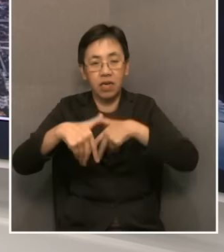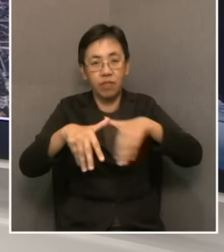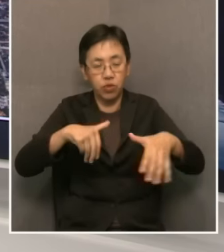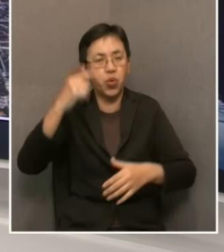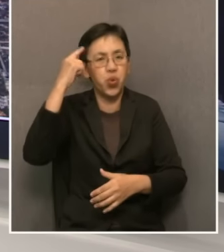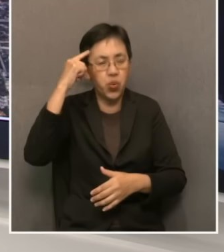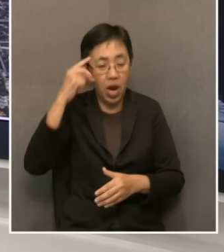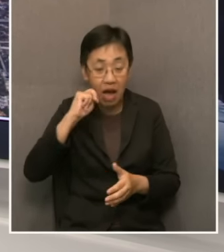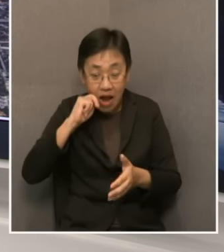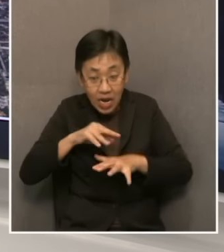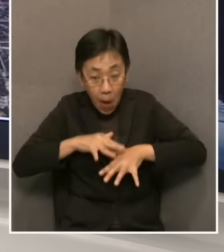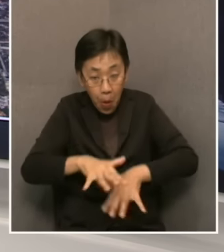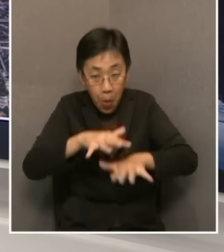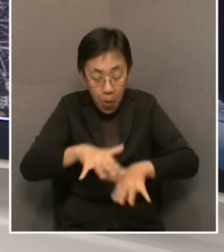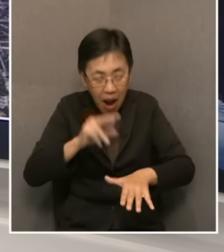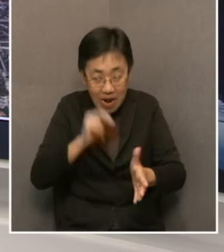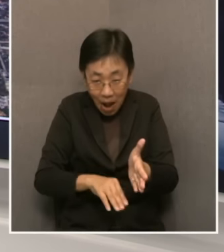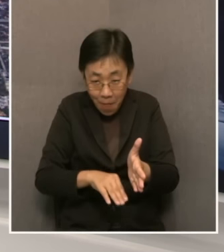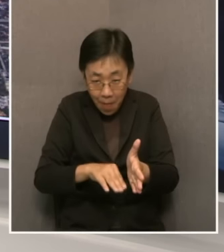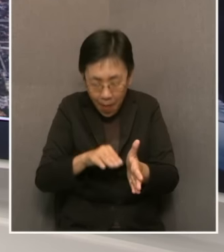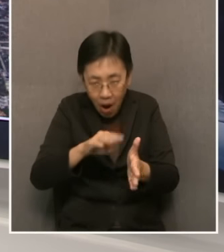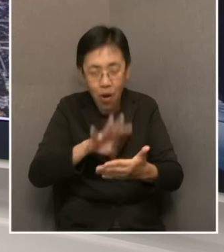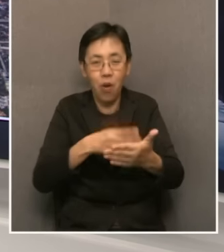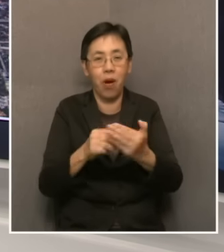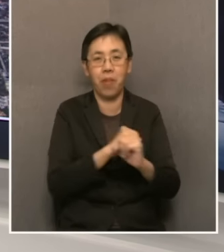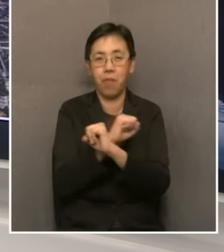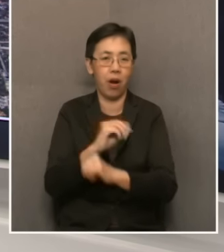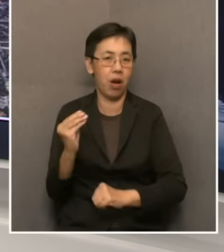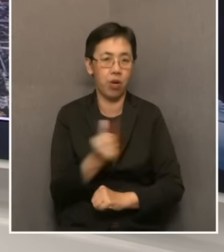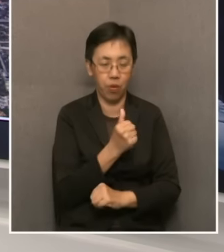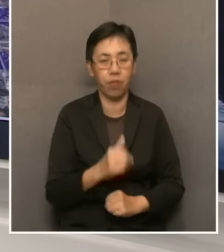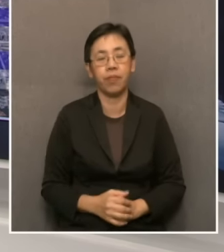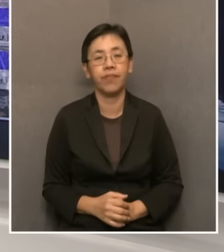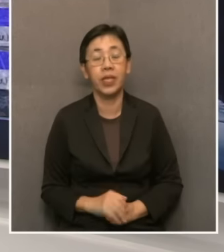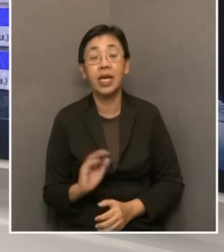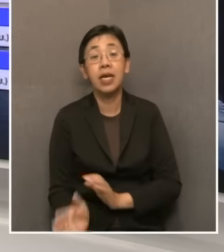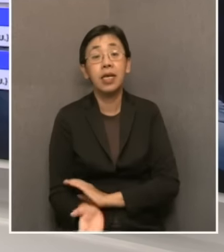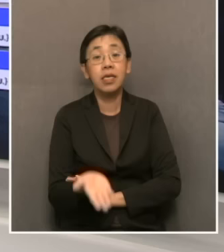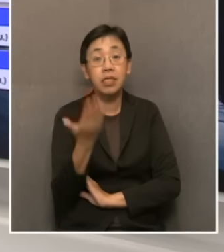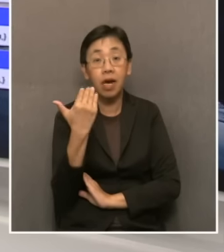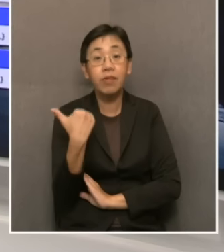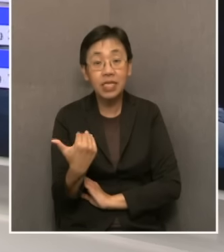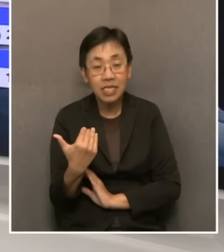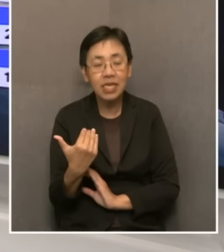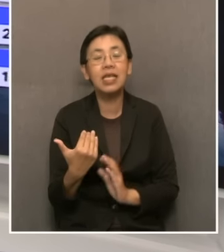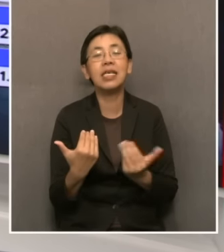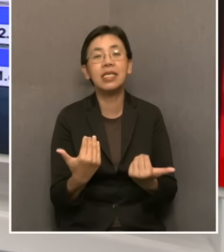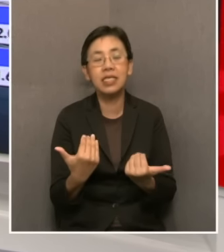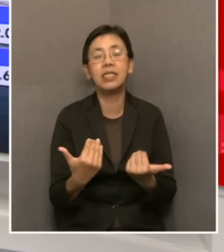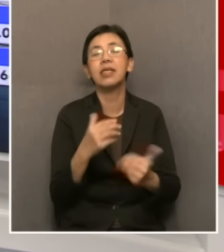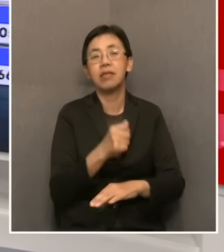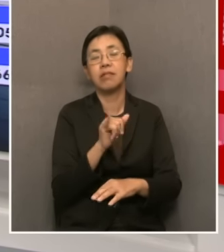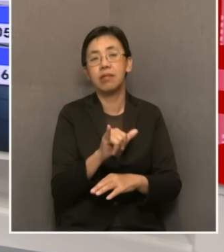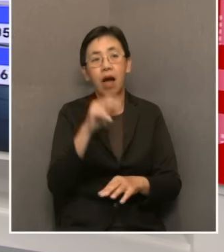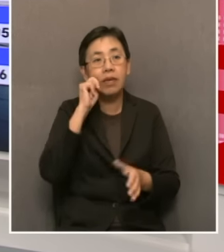ำได้อย่างทันท่วงทีค่ะทีนี้เรามาดูนะคะสถานการณ์ระดับน้ำช่วงเช้าวันนี้ในพื้นที่จังหวัดพระนครศรีอยุธยากันบ้างว่าต